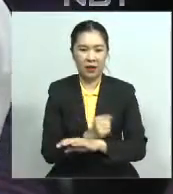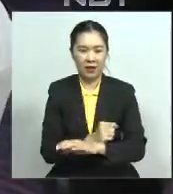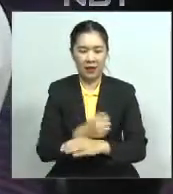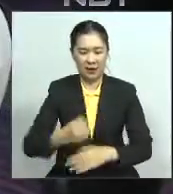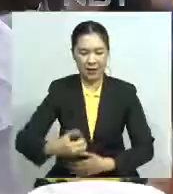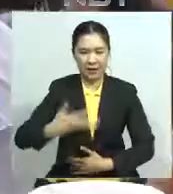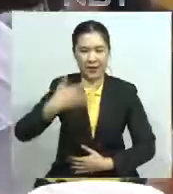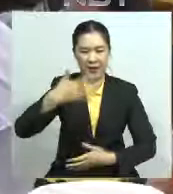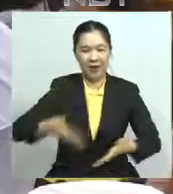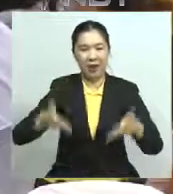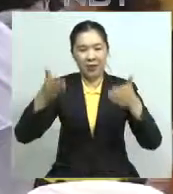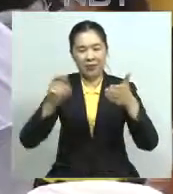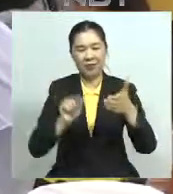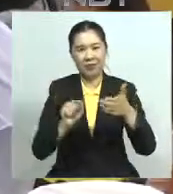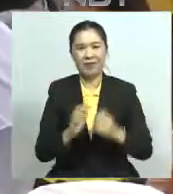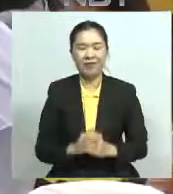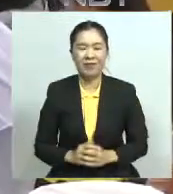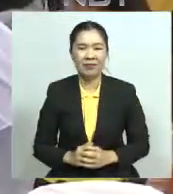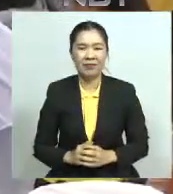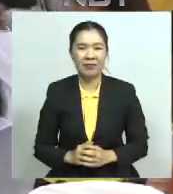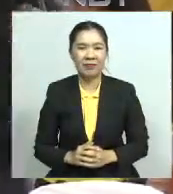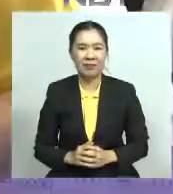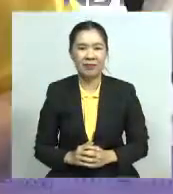จอมพลป.พิบูลสงครามครับ